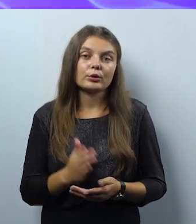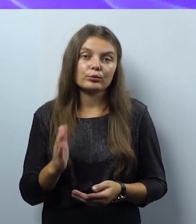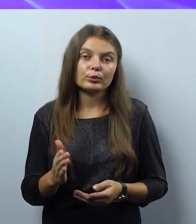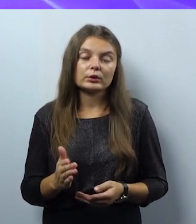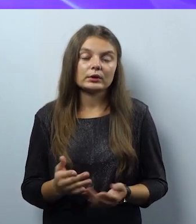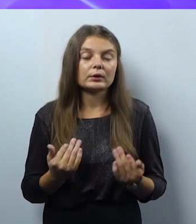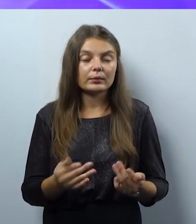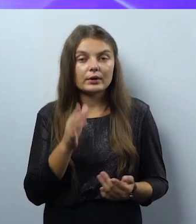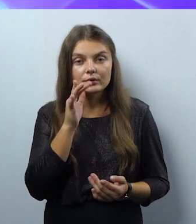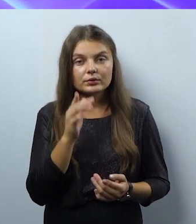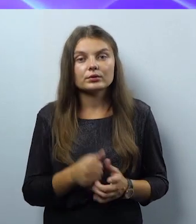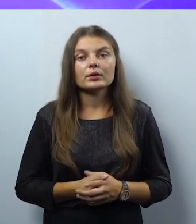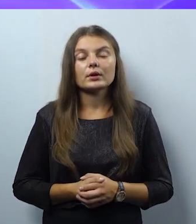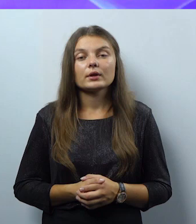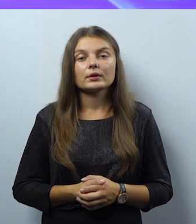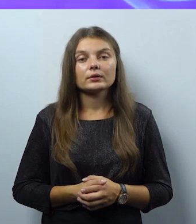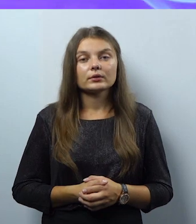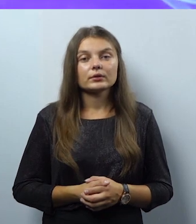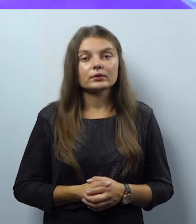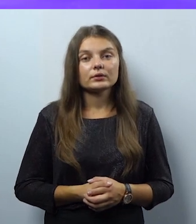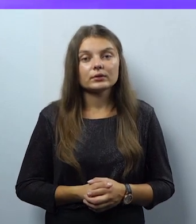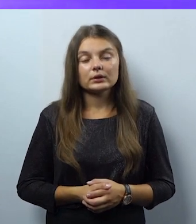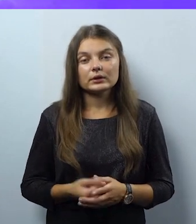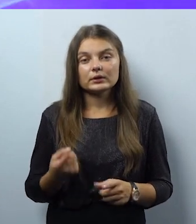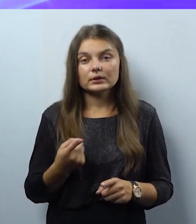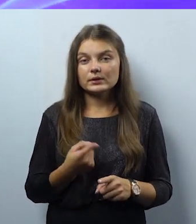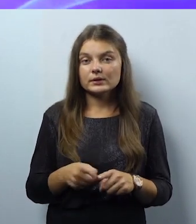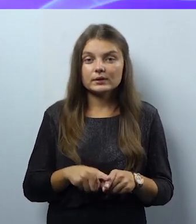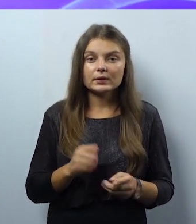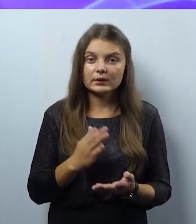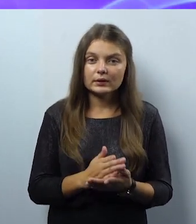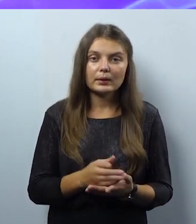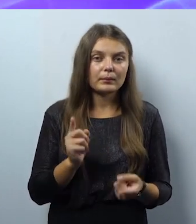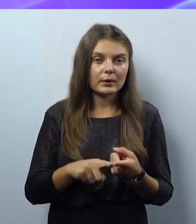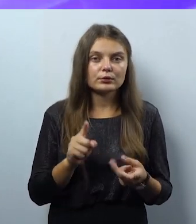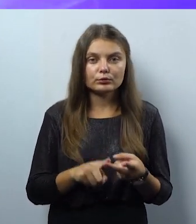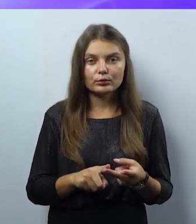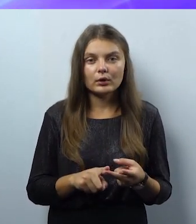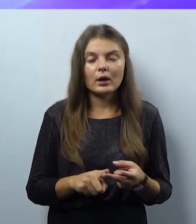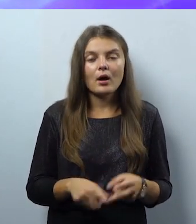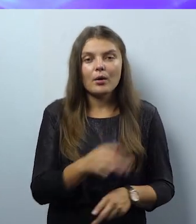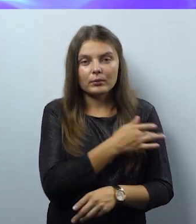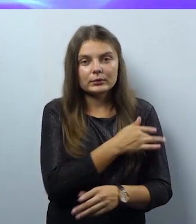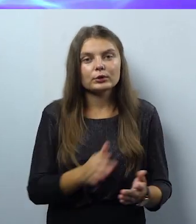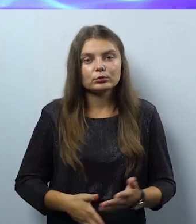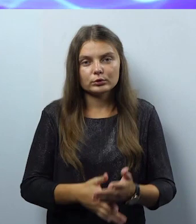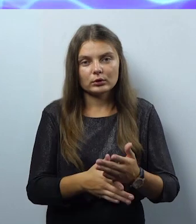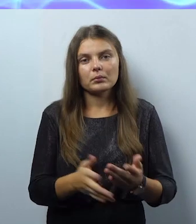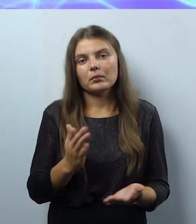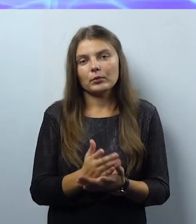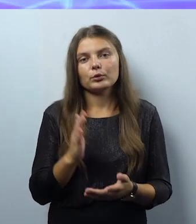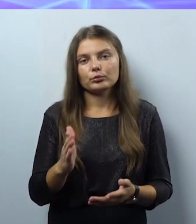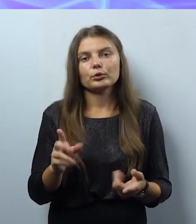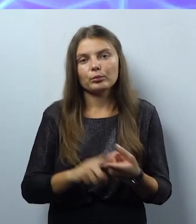І первинка без вторинки не живе, і вторинка без первинки не живе. Я вважаю, що просто для цього потрібен час, оскільки ми отримали